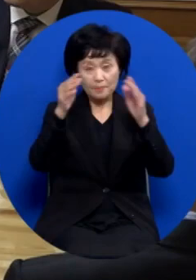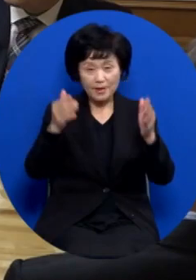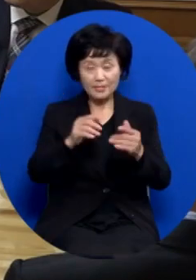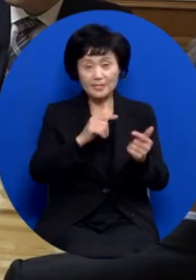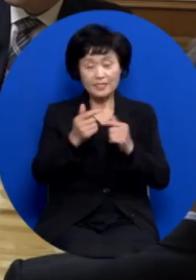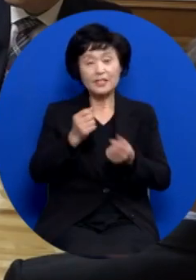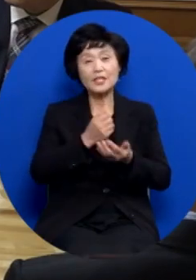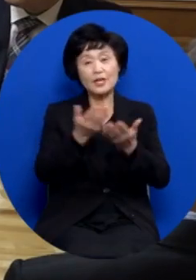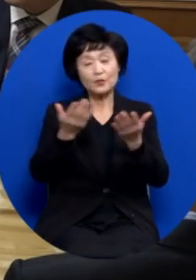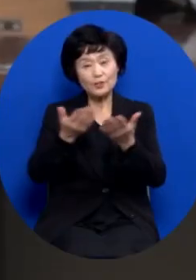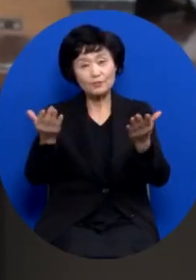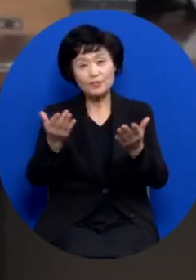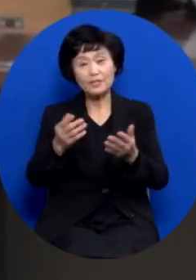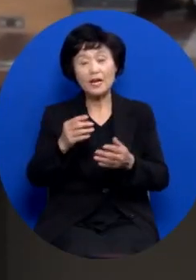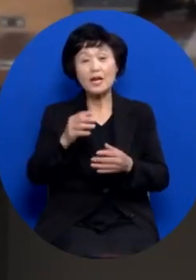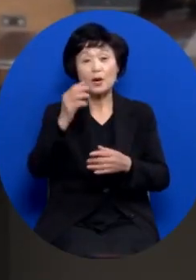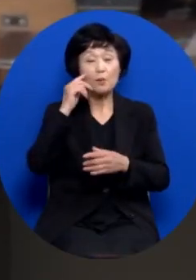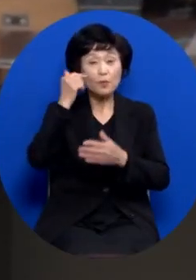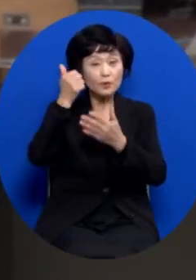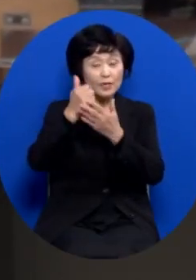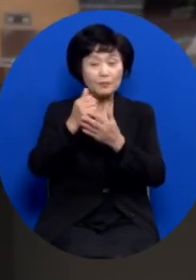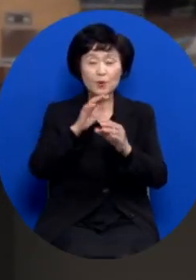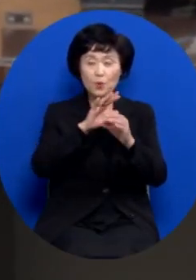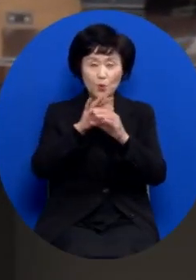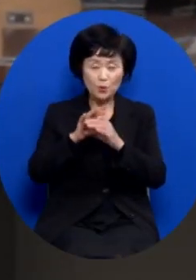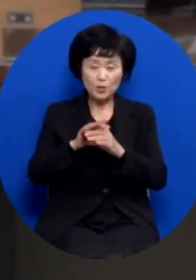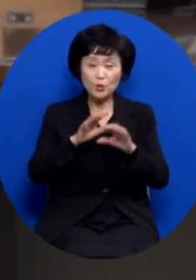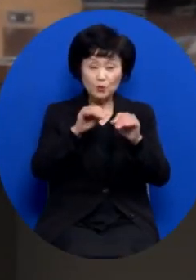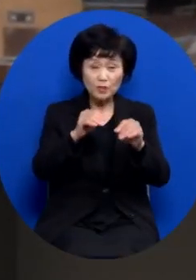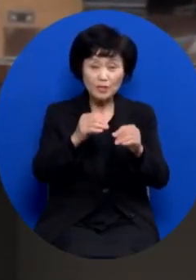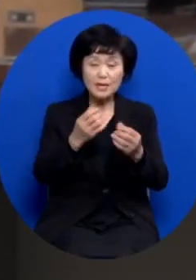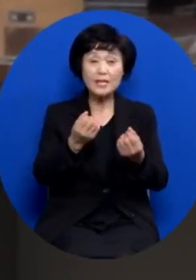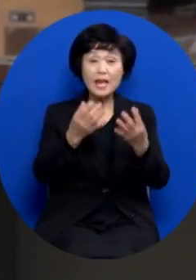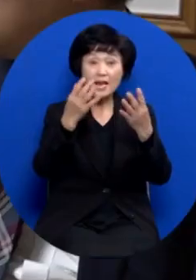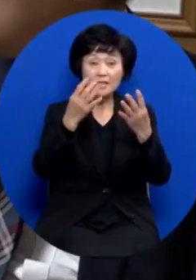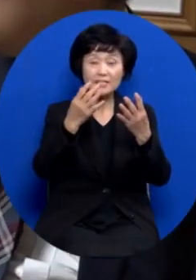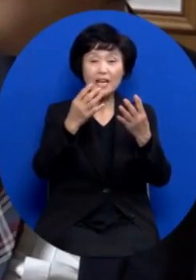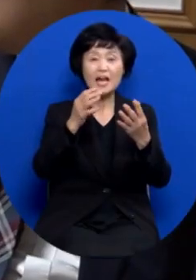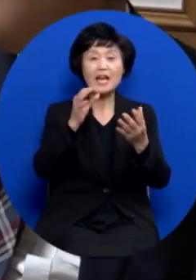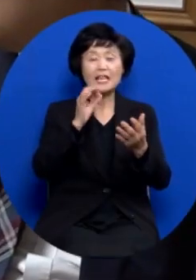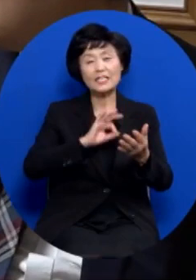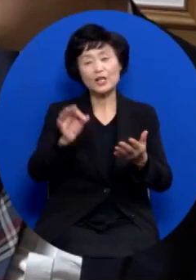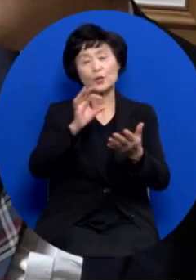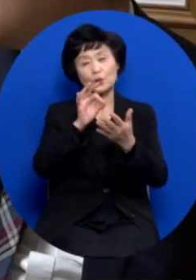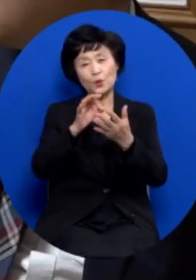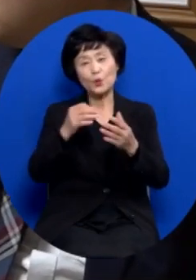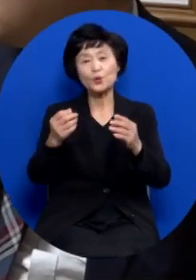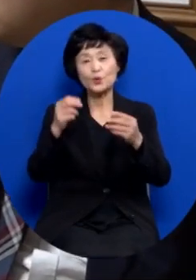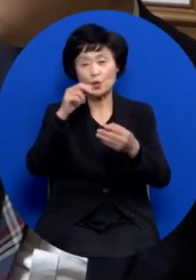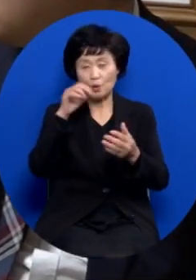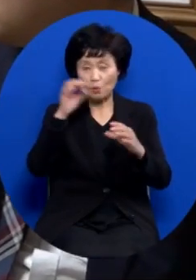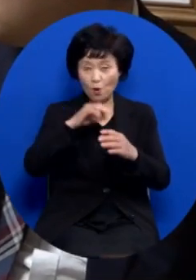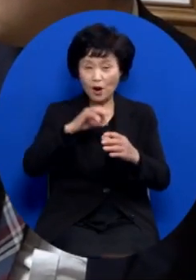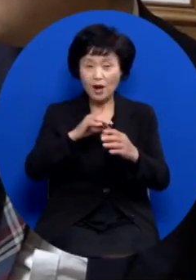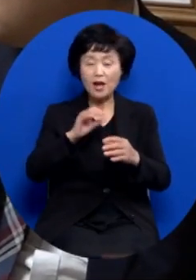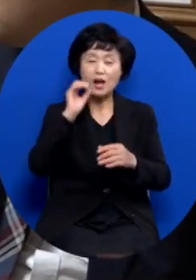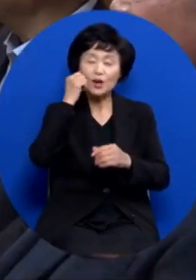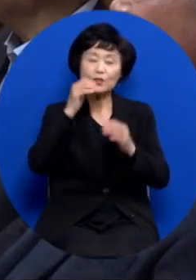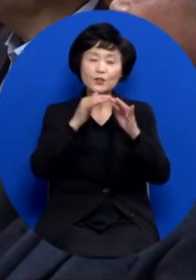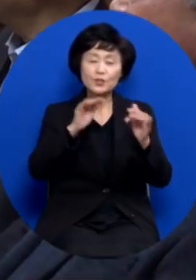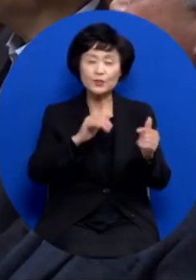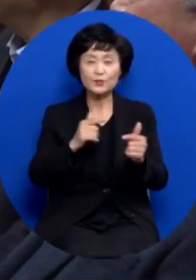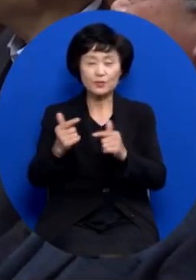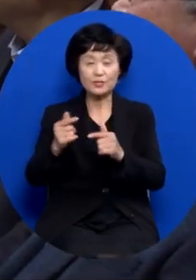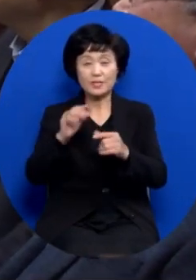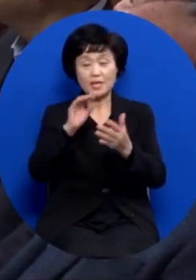충주시 기독교연합회장 진기선 목사는 코로나로 중단된 행사비를 모아 준비했다며 어려운 이웃에게 예수 그리스도의 사랑이 전달되길